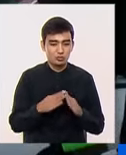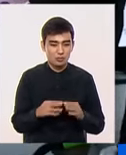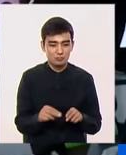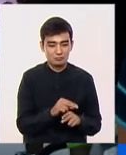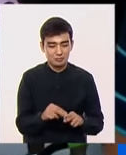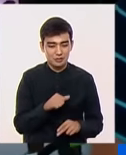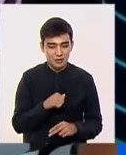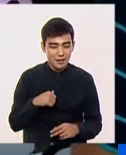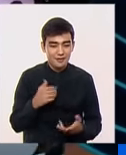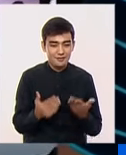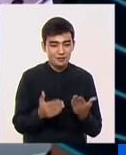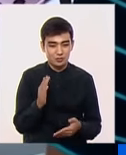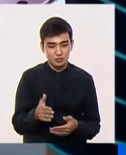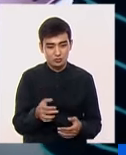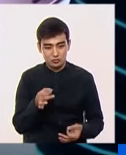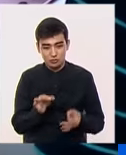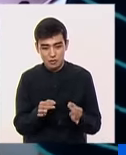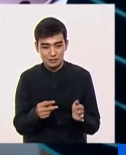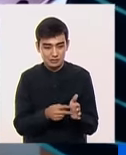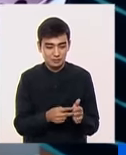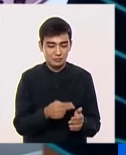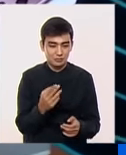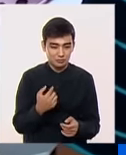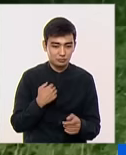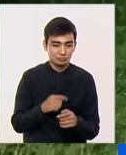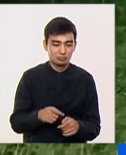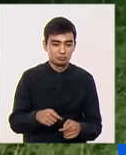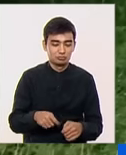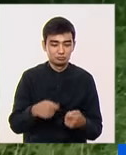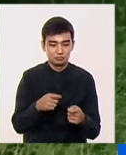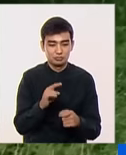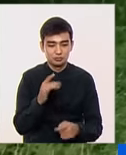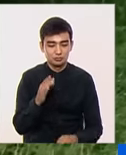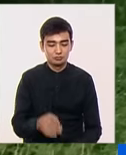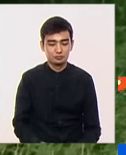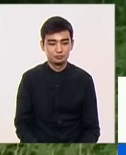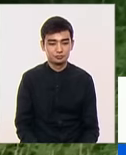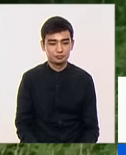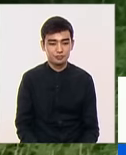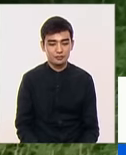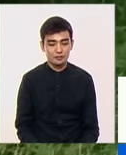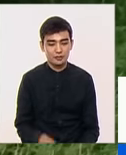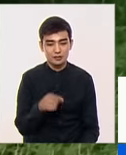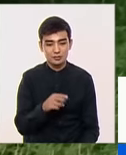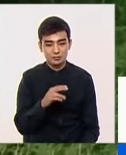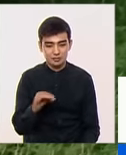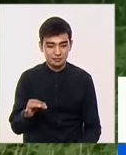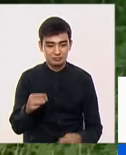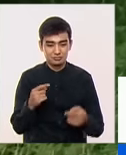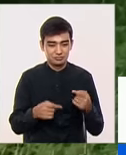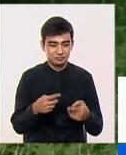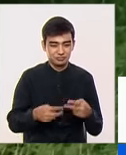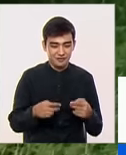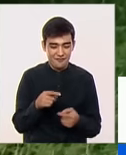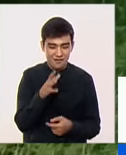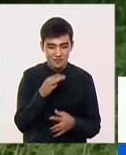если будет вполне разумную цену то конечно будем а кролик это при том что конкуренция в данной